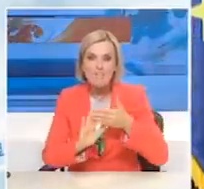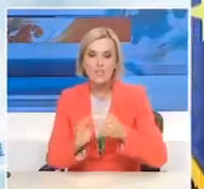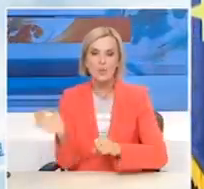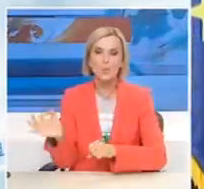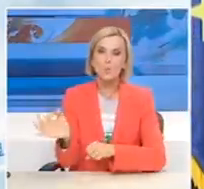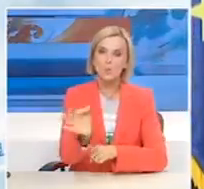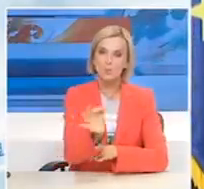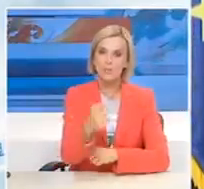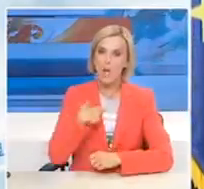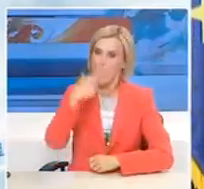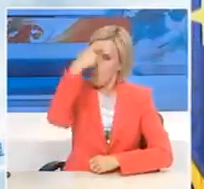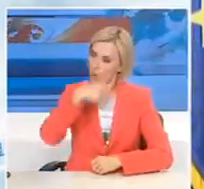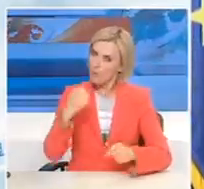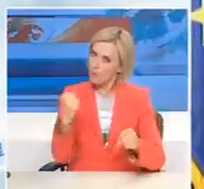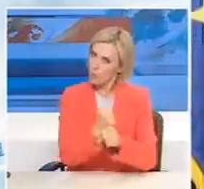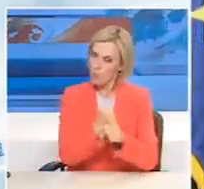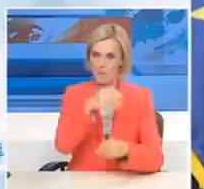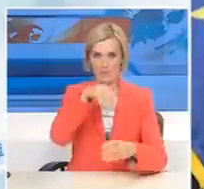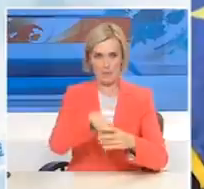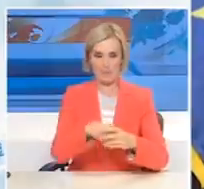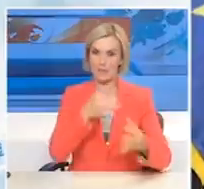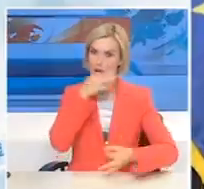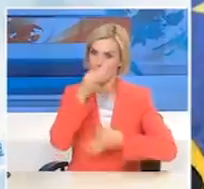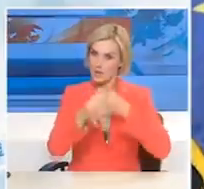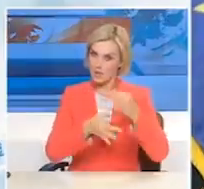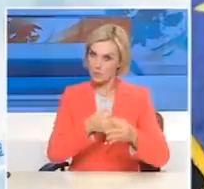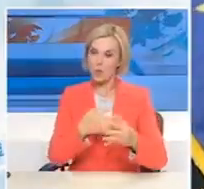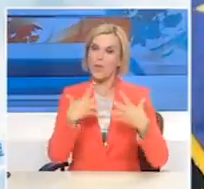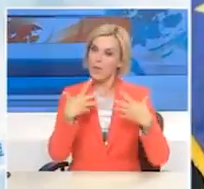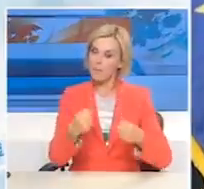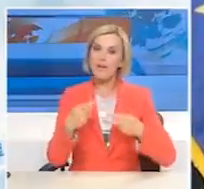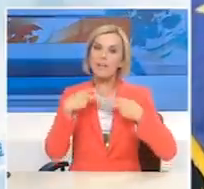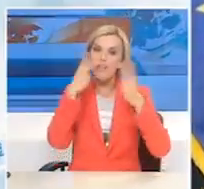επειδή έχω υπάρξει αυτοδιοικητικός, πρέπει να ξεκαθαρίσω ότι το δικαίωμα του ασθενή